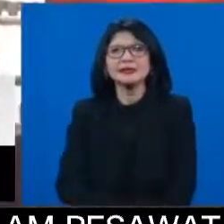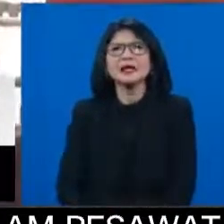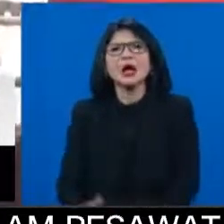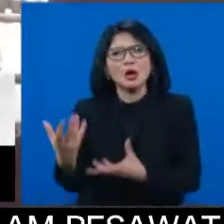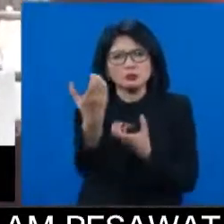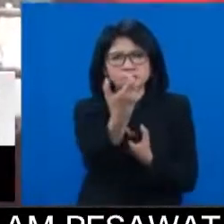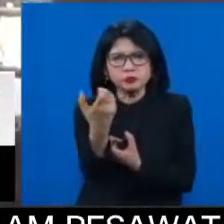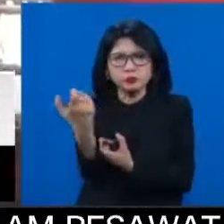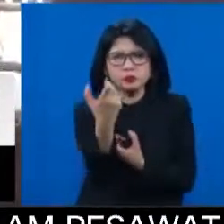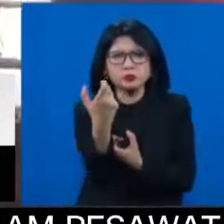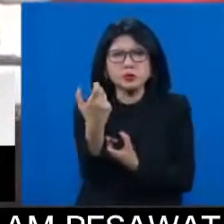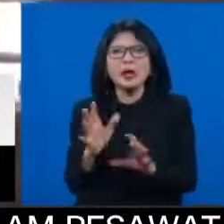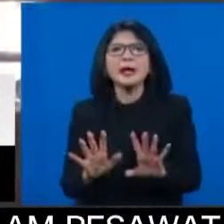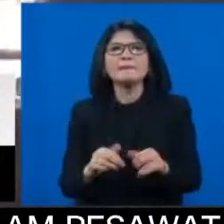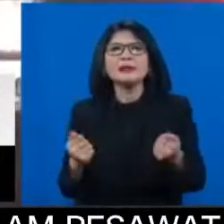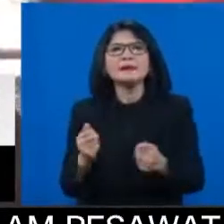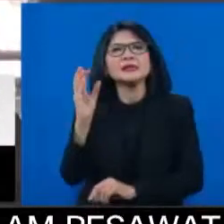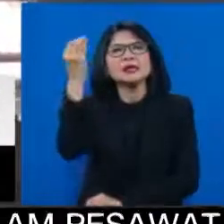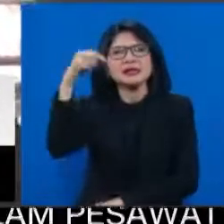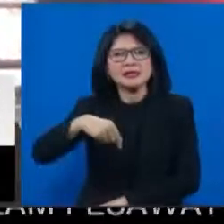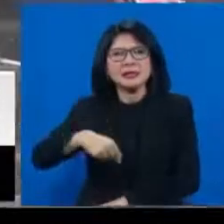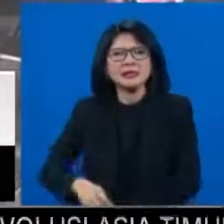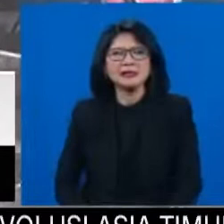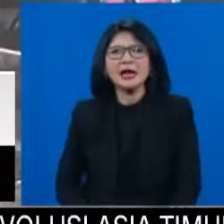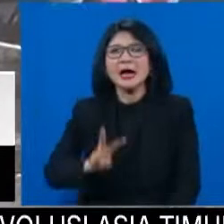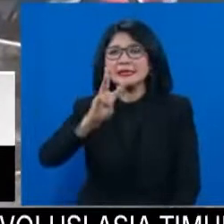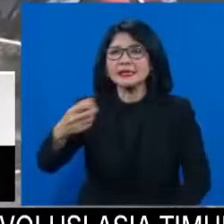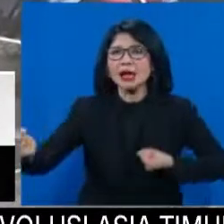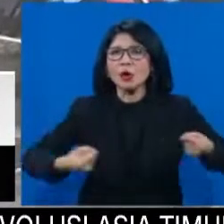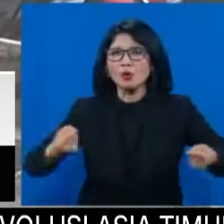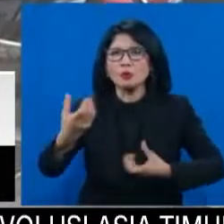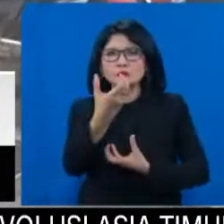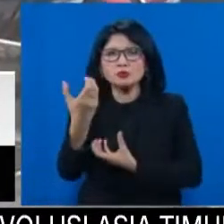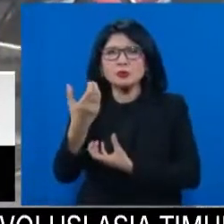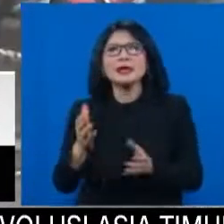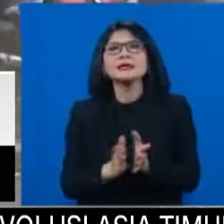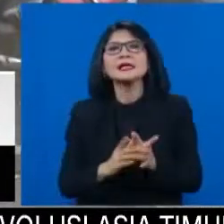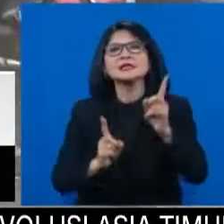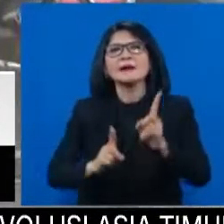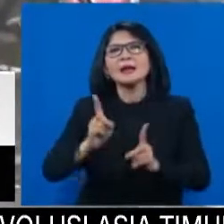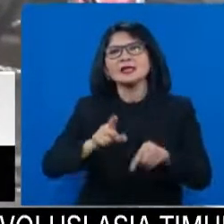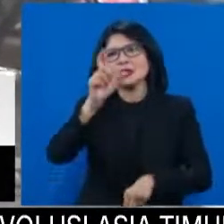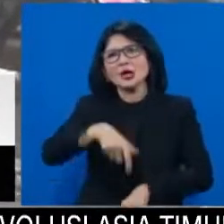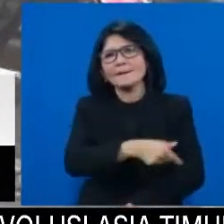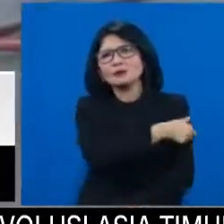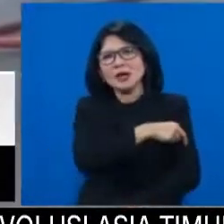Pemadam Kebakaran dan Penyelamatan Jakarta Selatan mengerahkan 3 unit mobil dan 11 personel untuk memadamkan api.